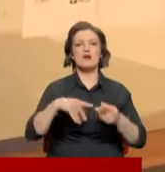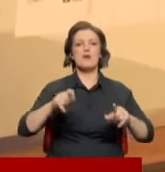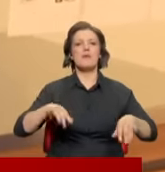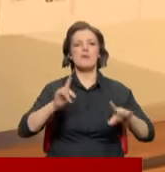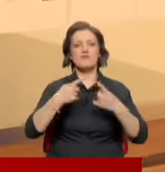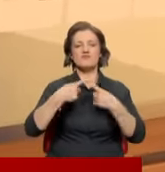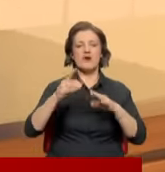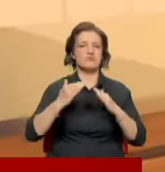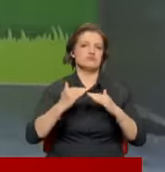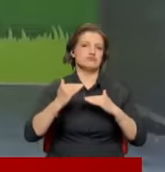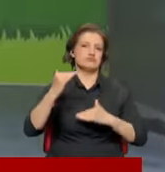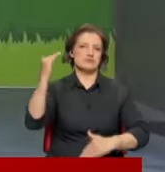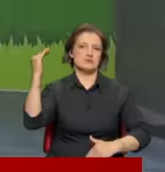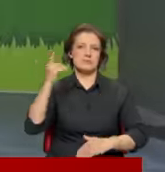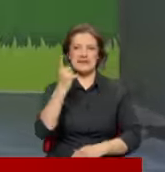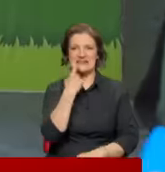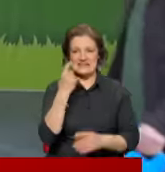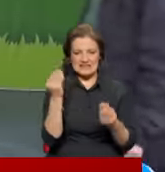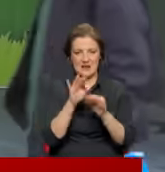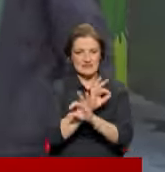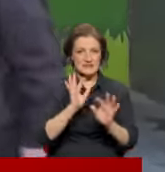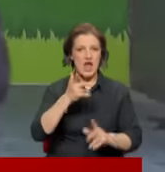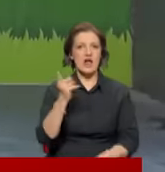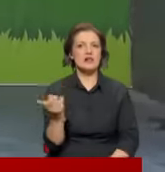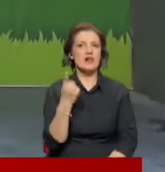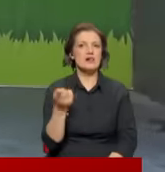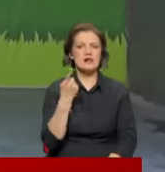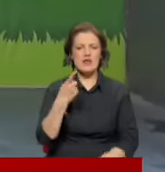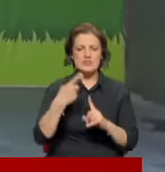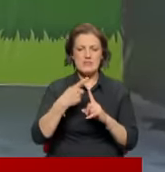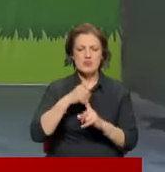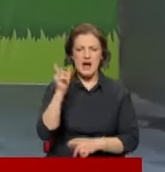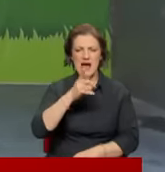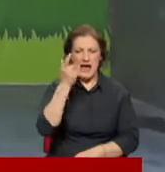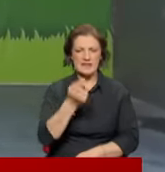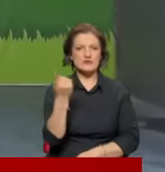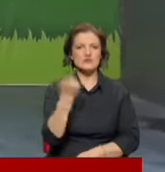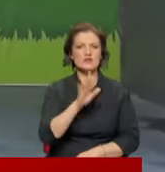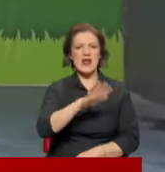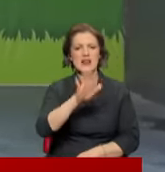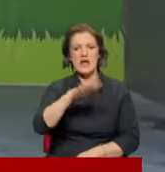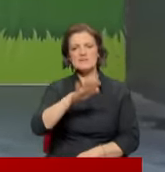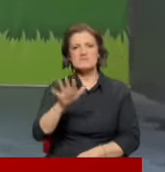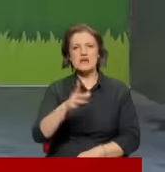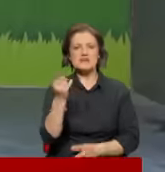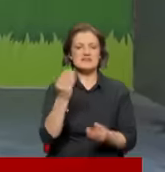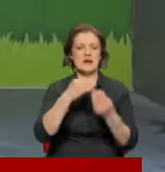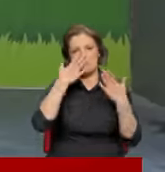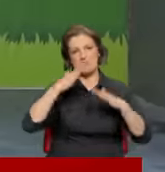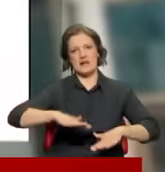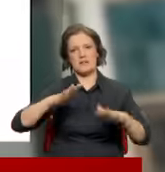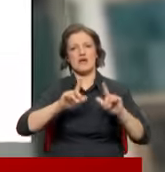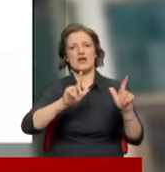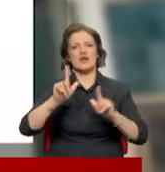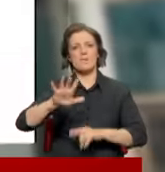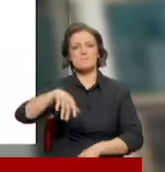bu fark giderek açılacak. Bir yıl zamsız geçmez. Yani kesinlikle Temmuz ayında en az %50-55 bandında bir zam beklenmesi